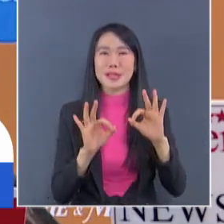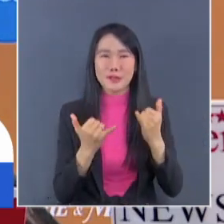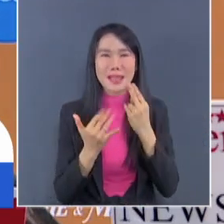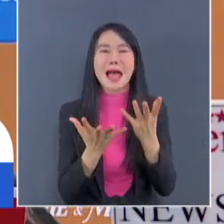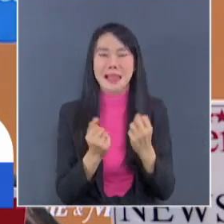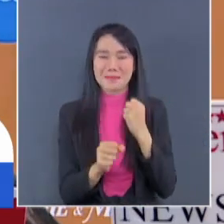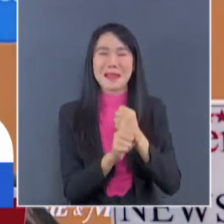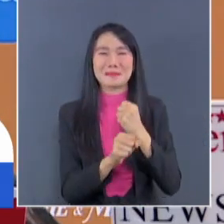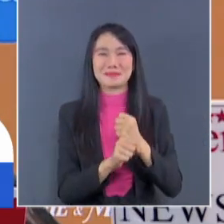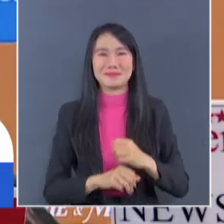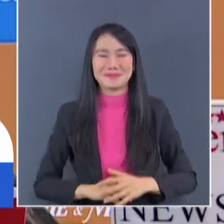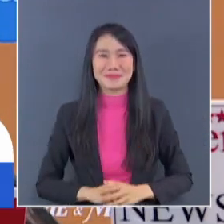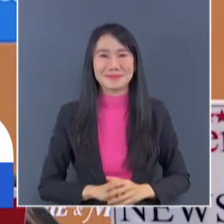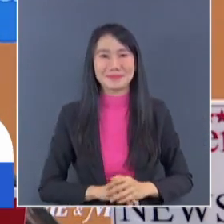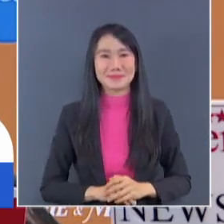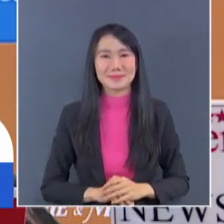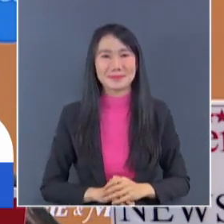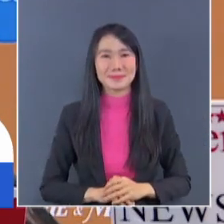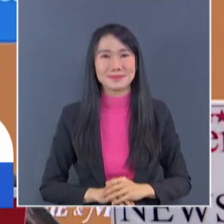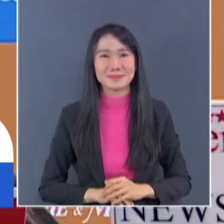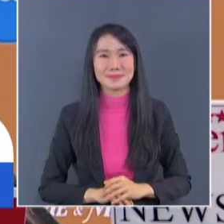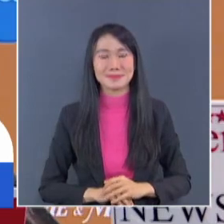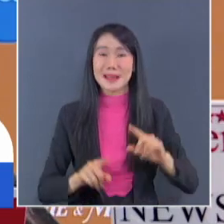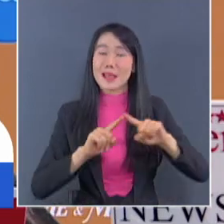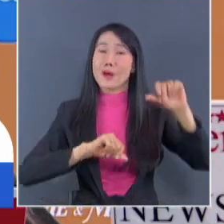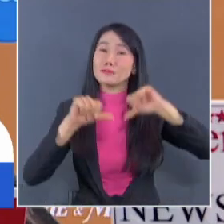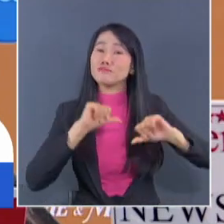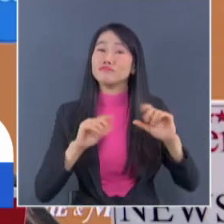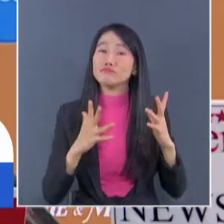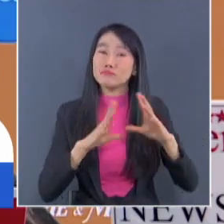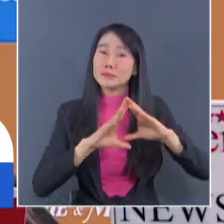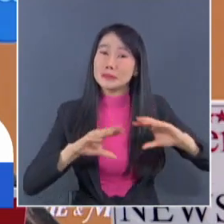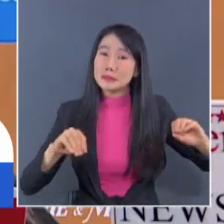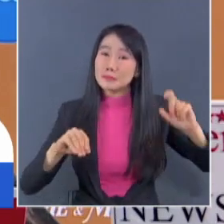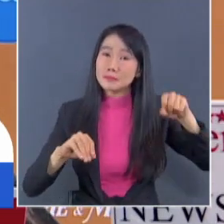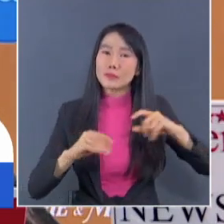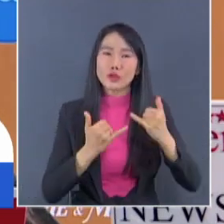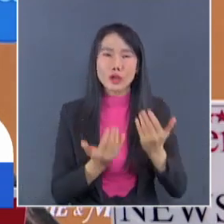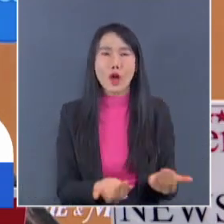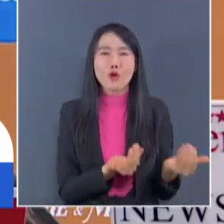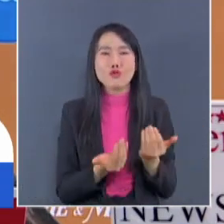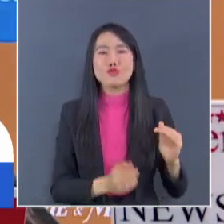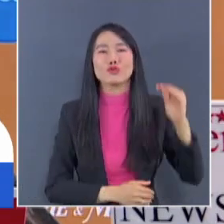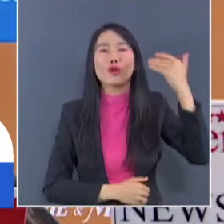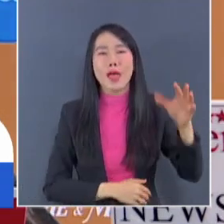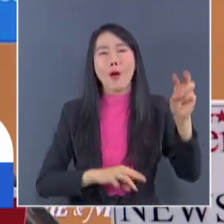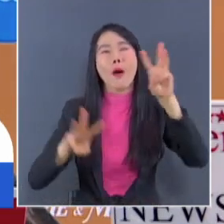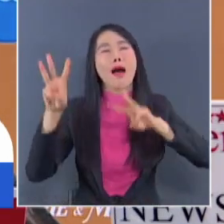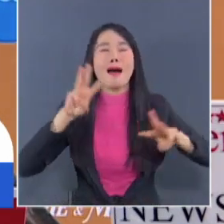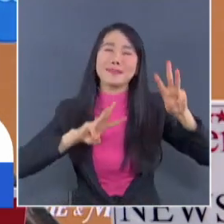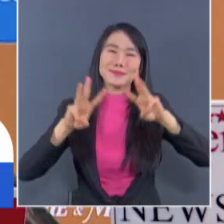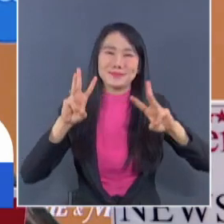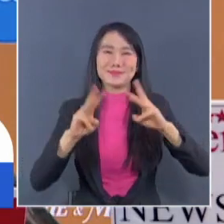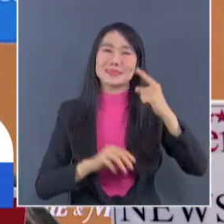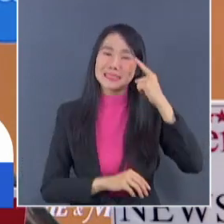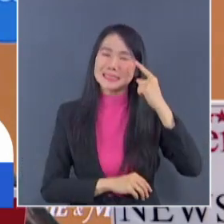สม ั ยก่อนตั้งแต่จะไม่เล่นละครไม่มารับงานในวงการแล้วไง ตอนนี้ลูกโตแล้วค่ะว่างงานแ